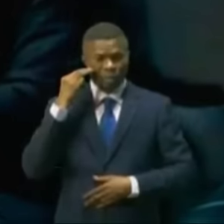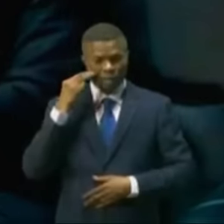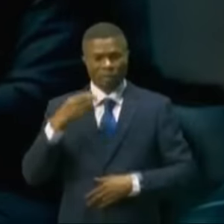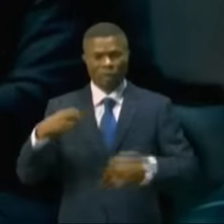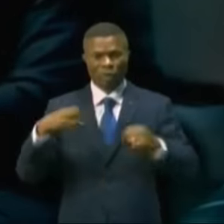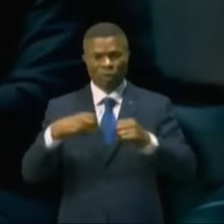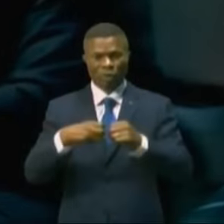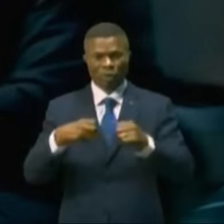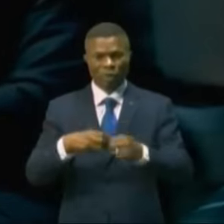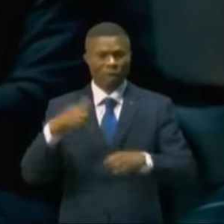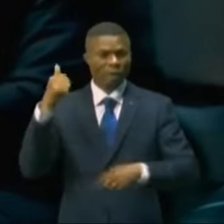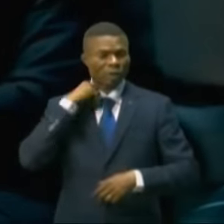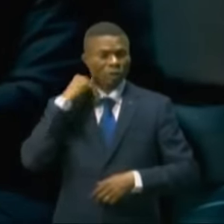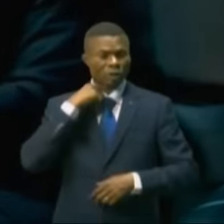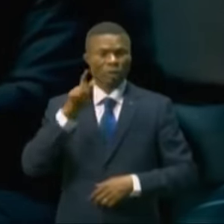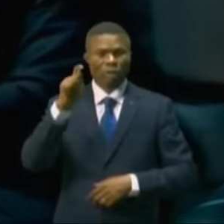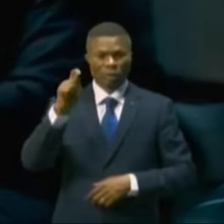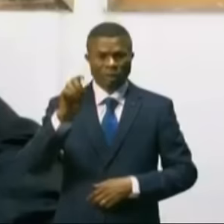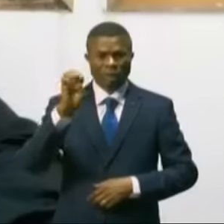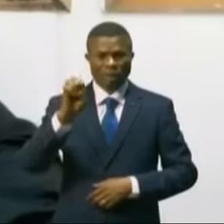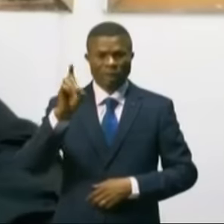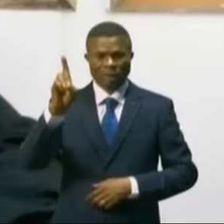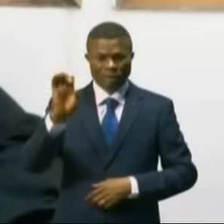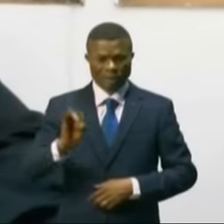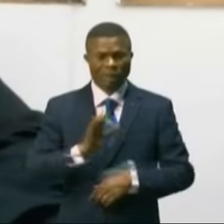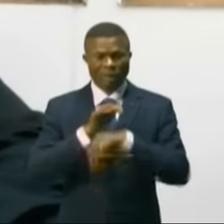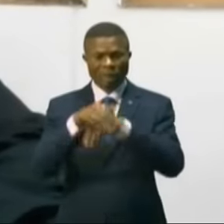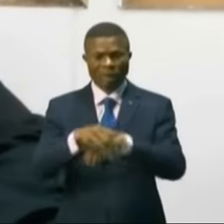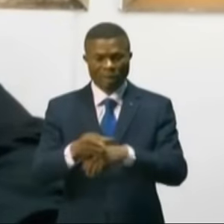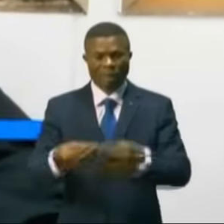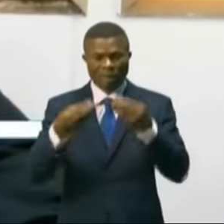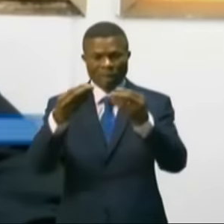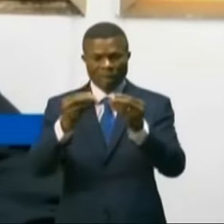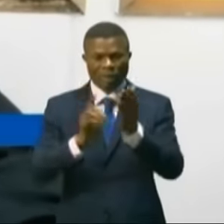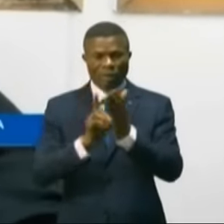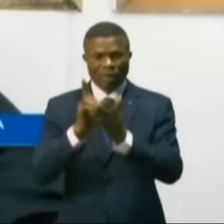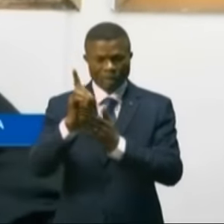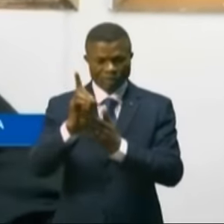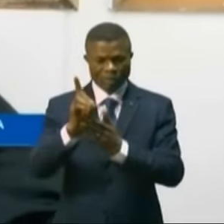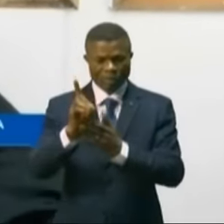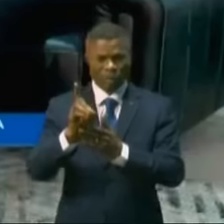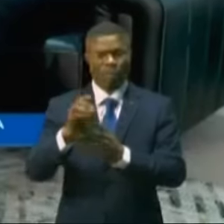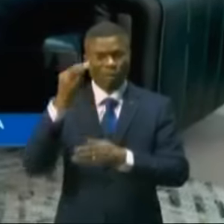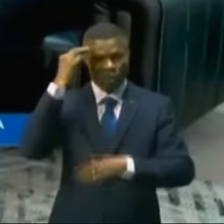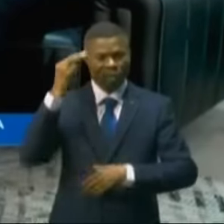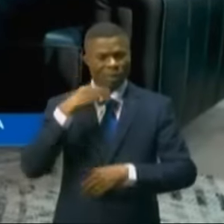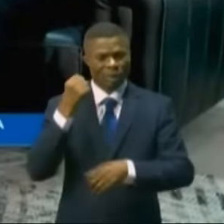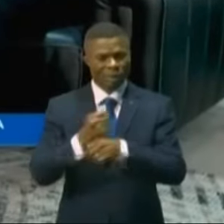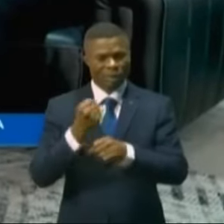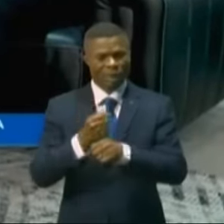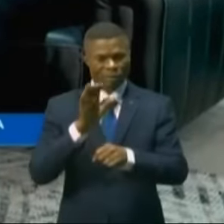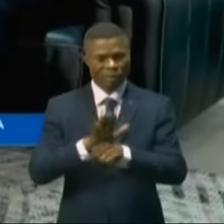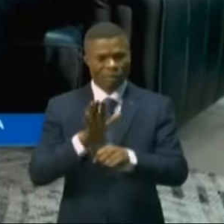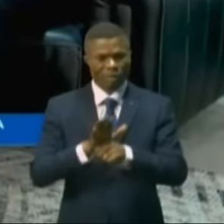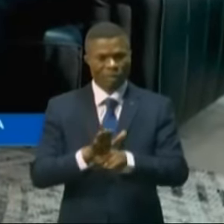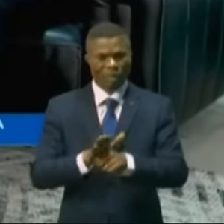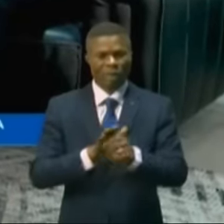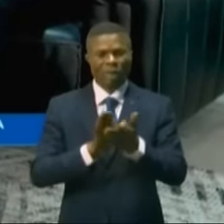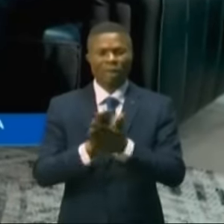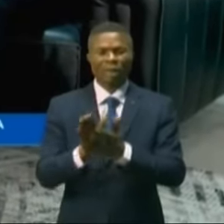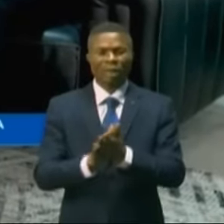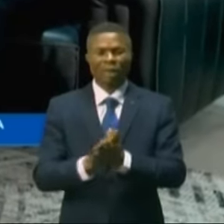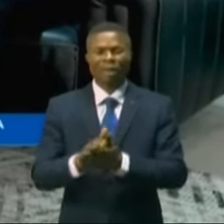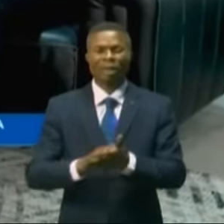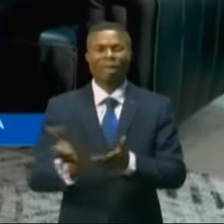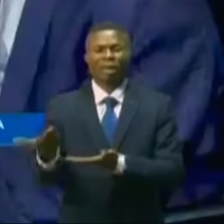professeur Dr Teddy Luamba Mouba s'est engagé à redorer l'image de son secteur en s'investissant sans compter sur les retours du